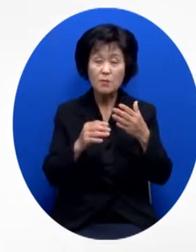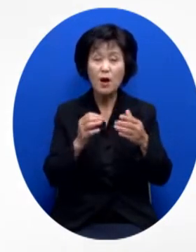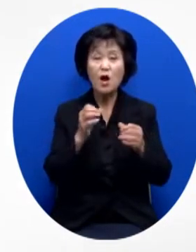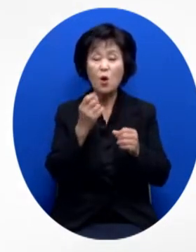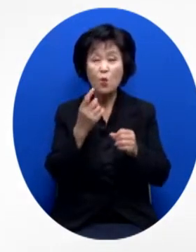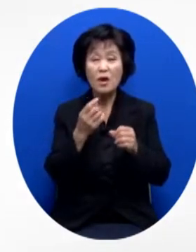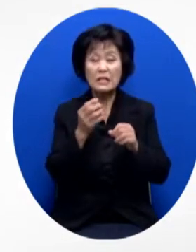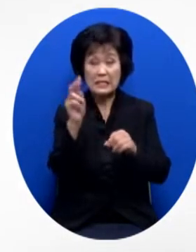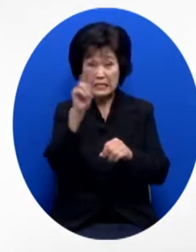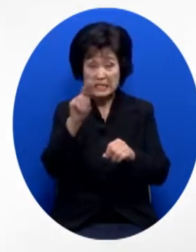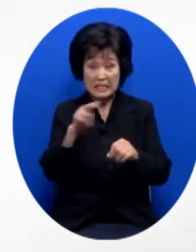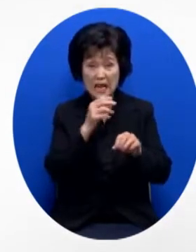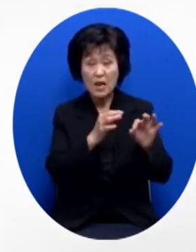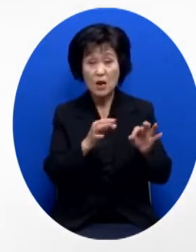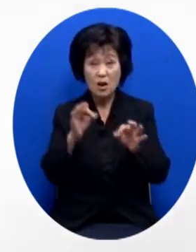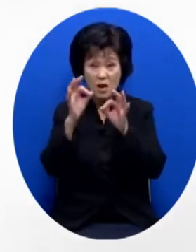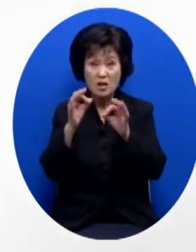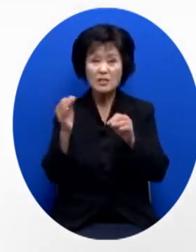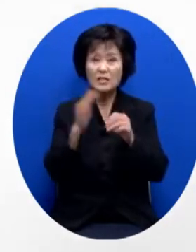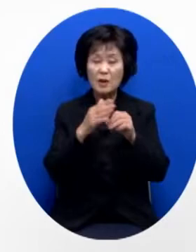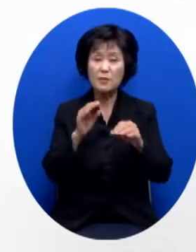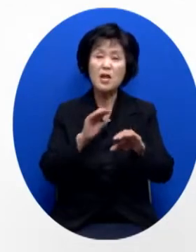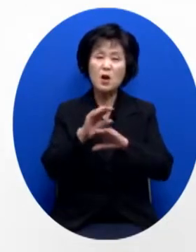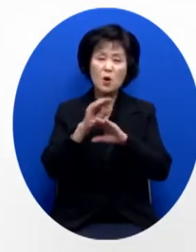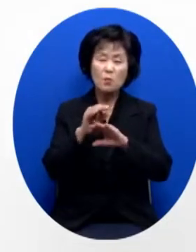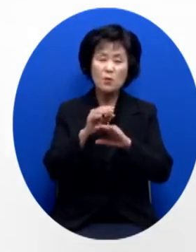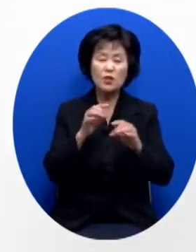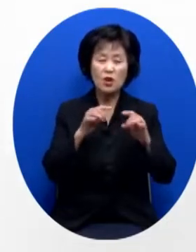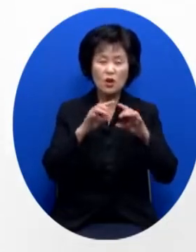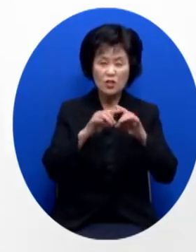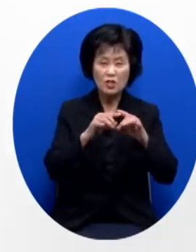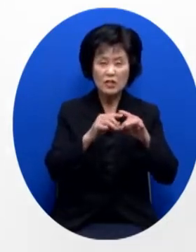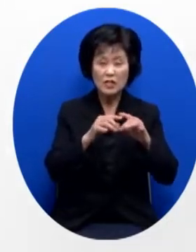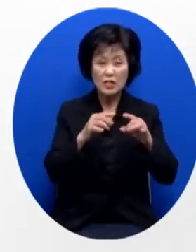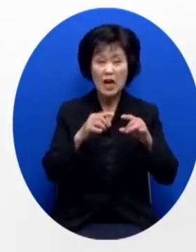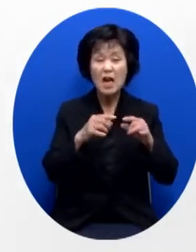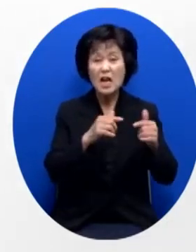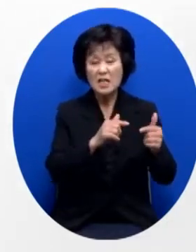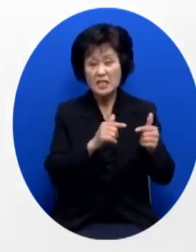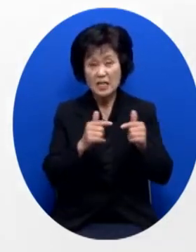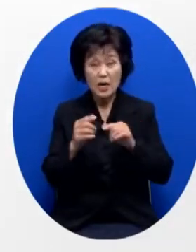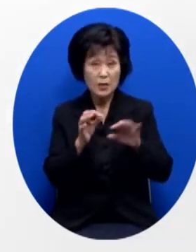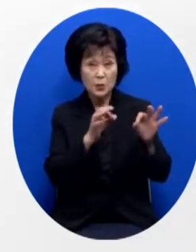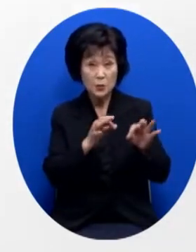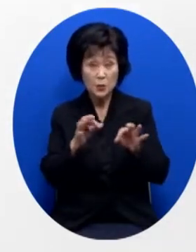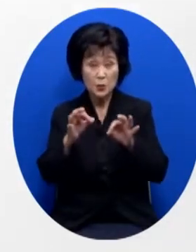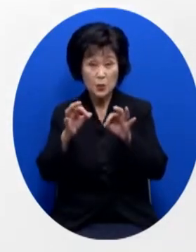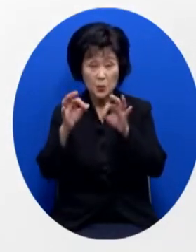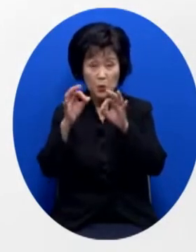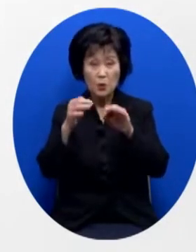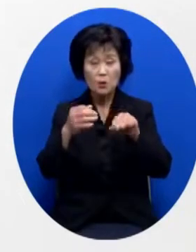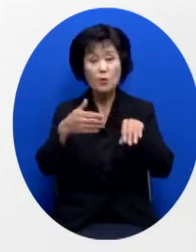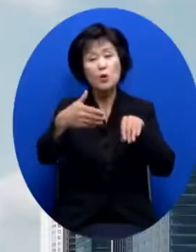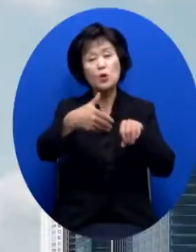상승의 영향으로 광산품이나 컴퓨터, 전자기기 등이 오르면서 수입 물가 지수가 상승했다고